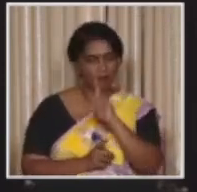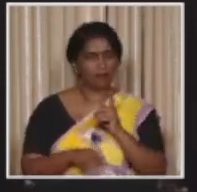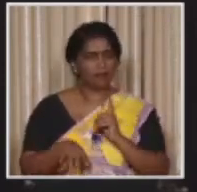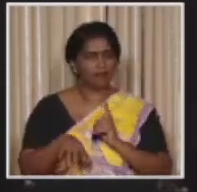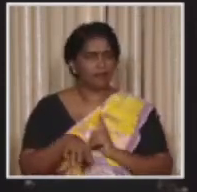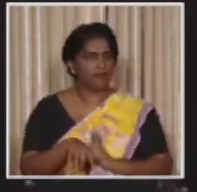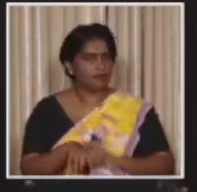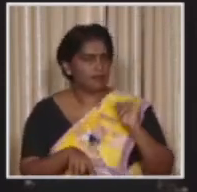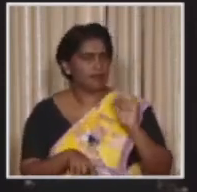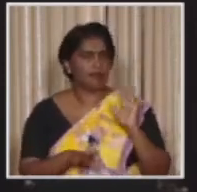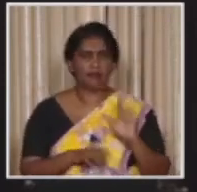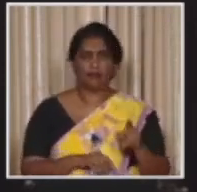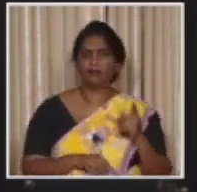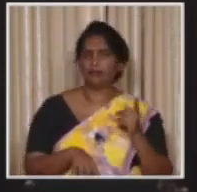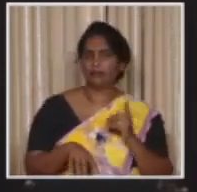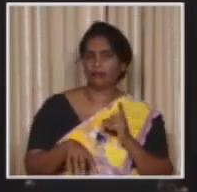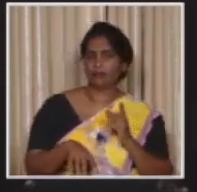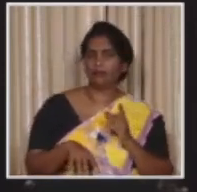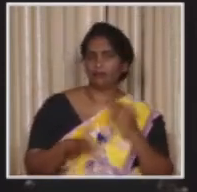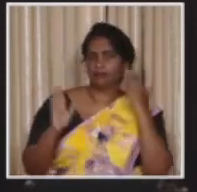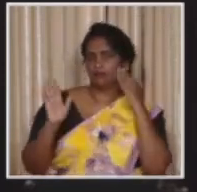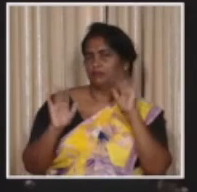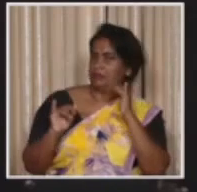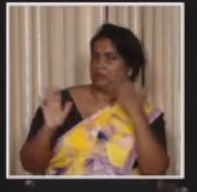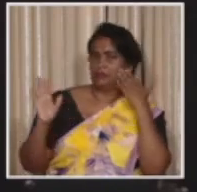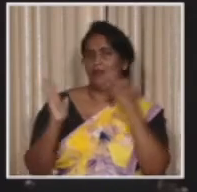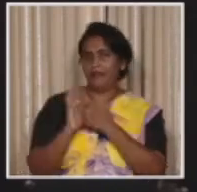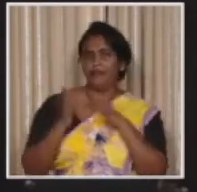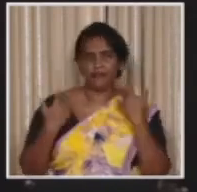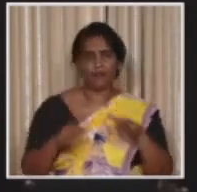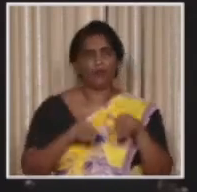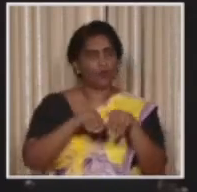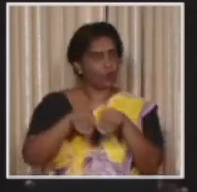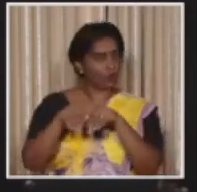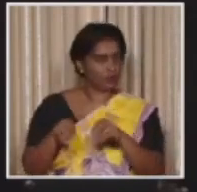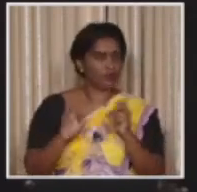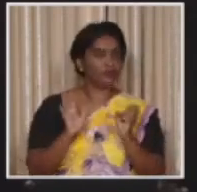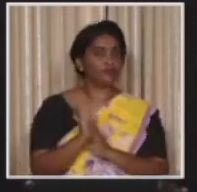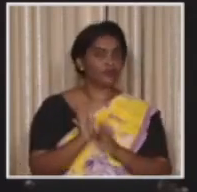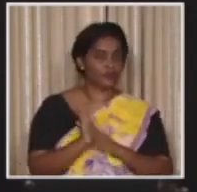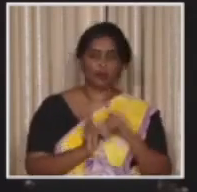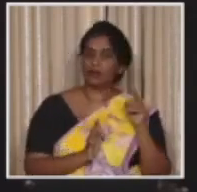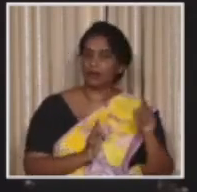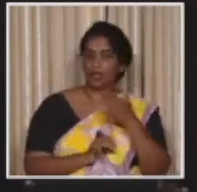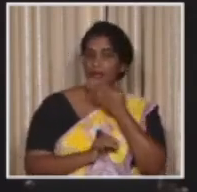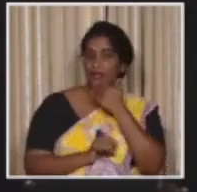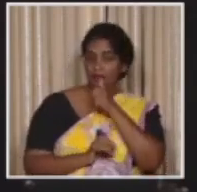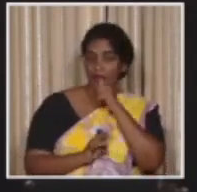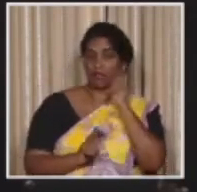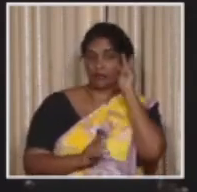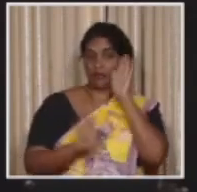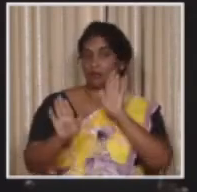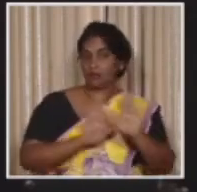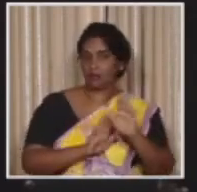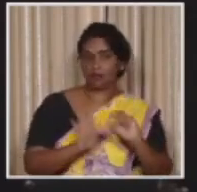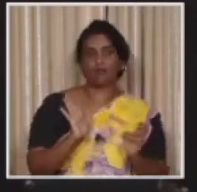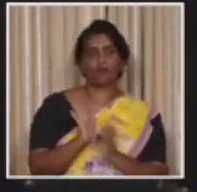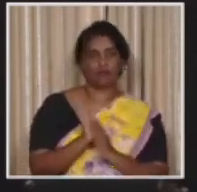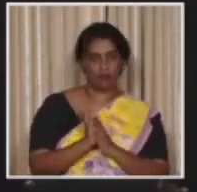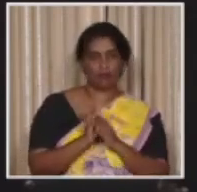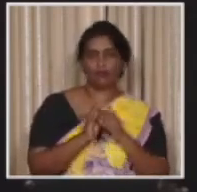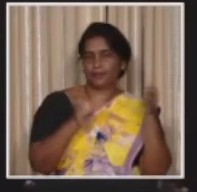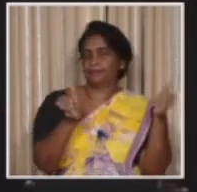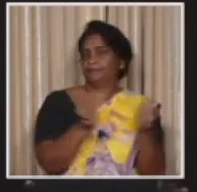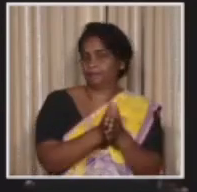අවධානය යොමු වෙලා ඇතයි කියලා මම විශ්වාස කරනවා. විශේෂයෙන්ම කෘෂිකර්ම කමිටුවේදී ජල කලමනාකරණ කමිටුවක් පවත්වන්නේ ඒක